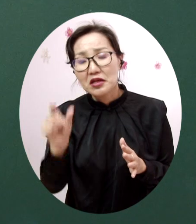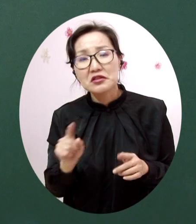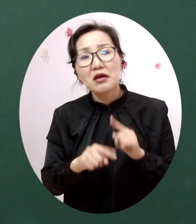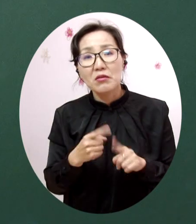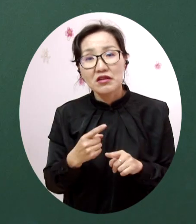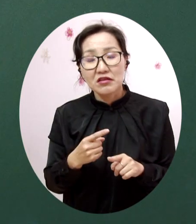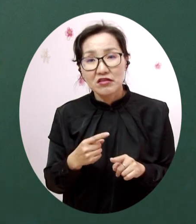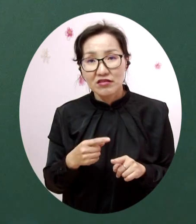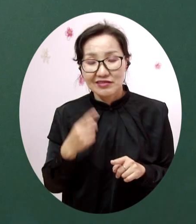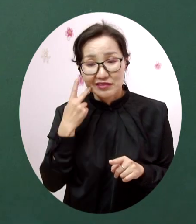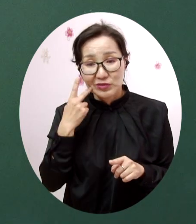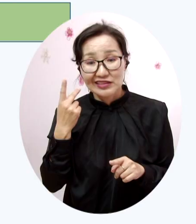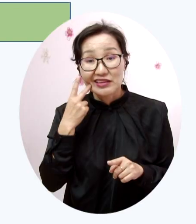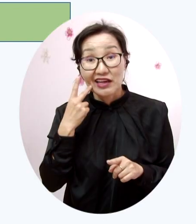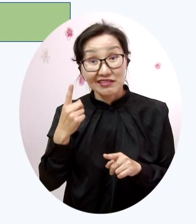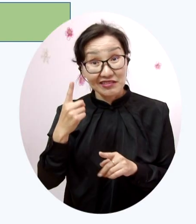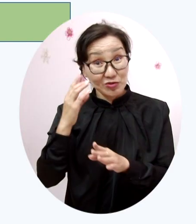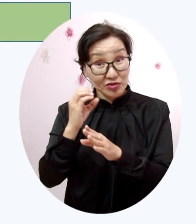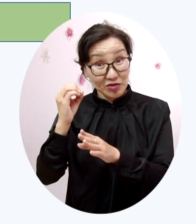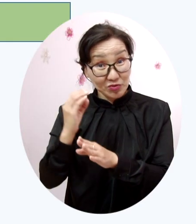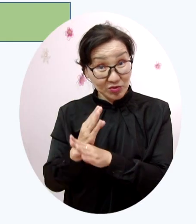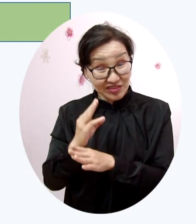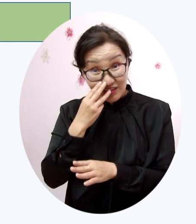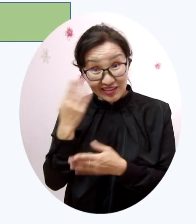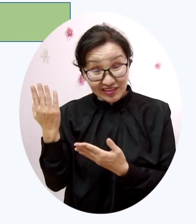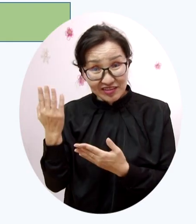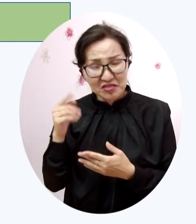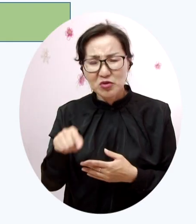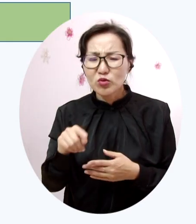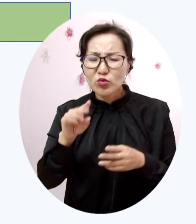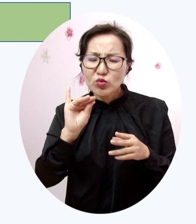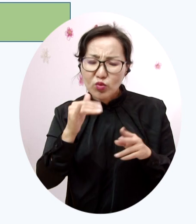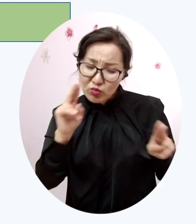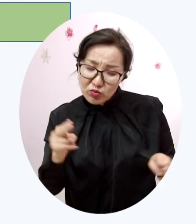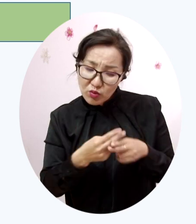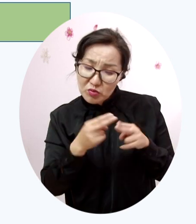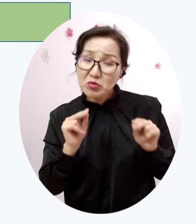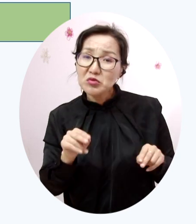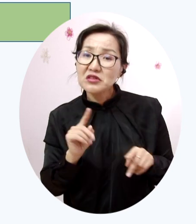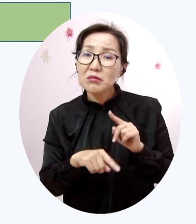байна? Бүгдээрээ тэгээр төгссөн байна. Тэгвэл эндээс бүгдээрээ юугш дүгнж болох вэ?